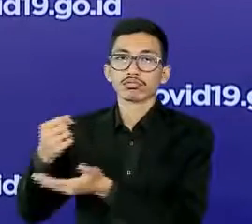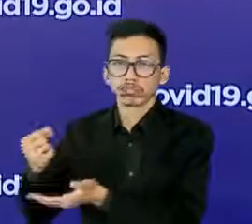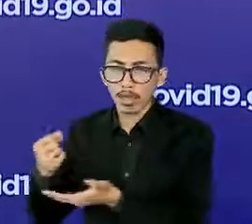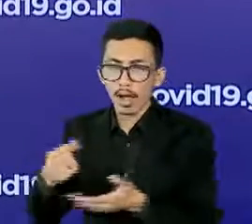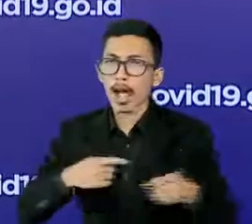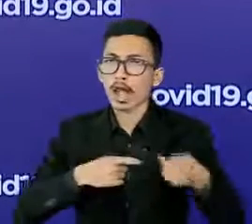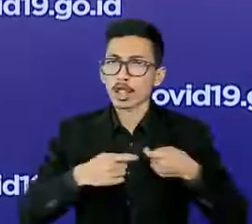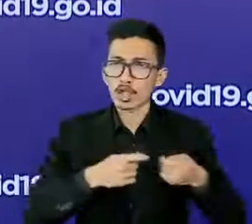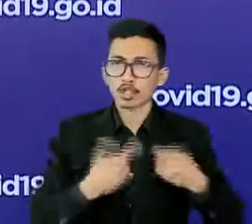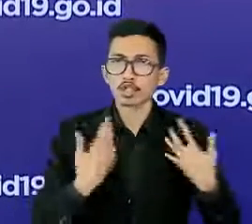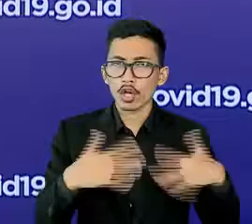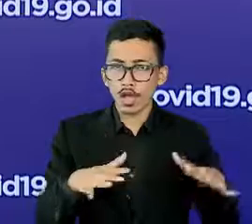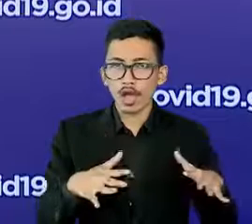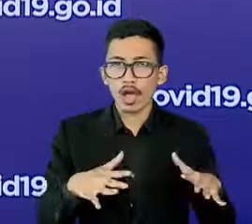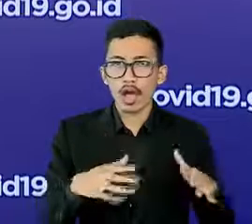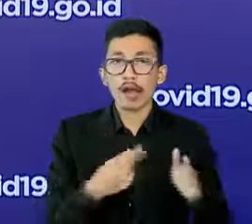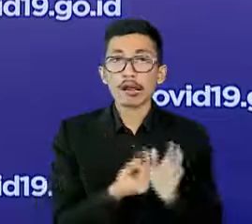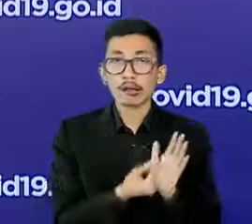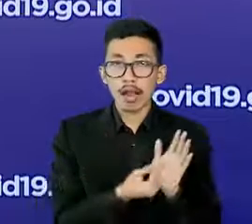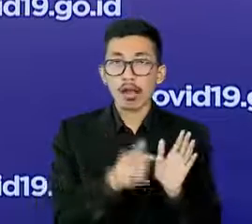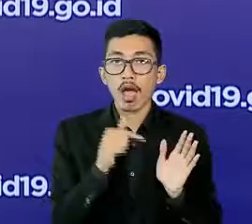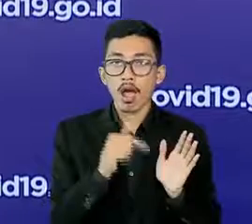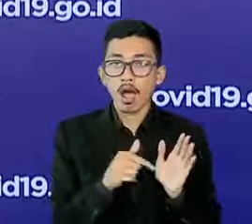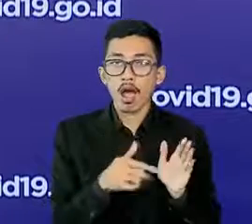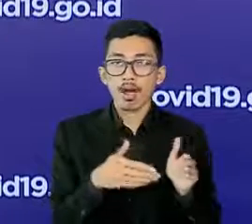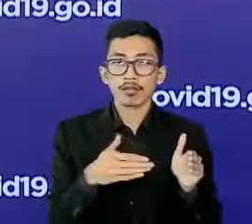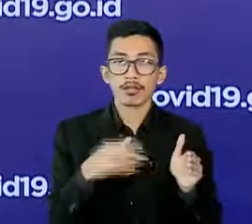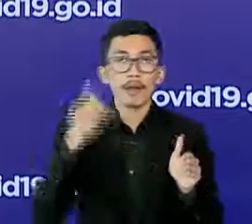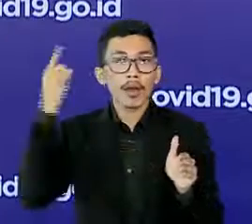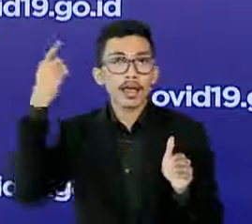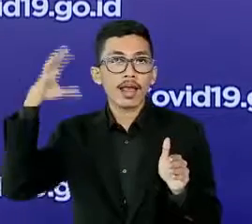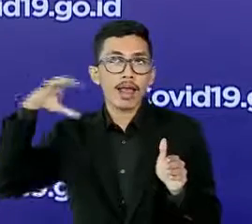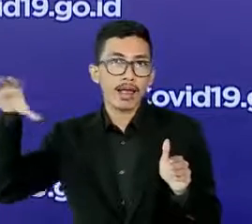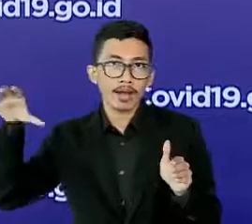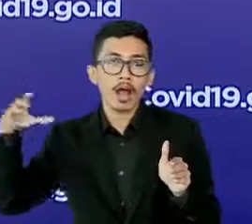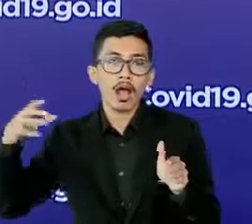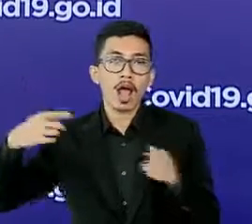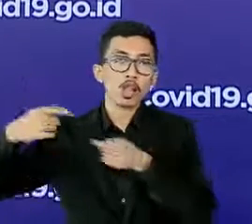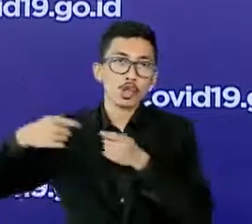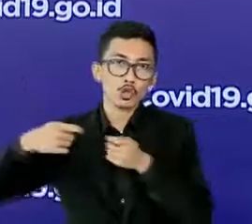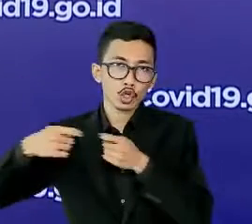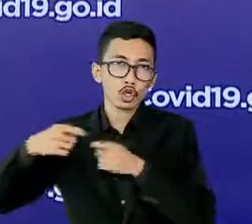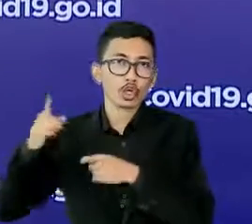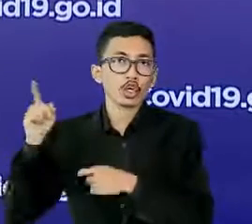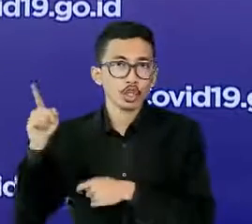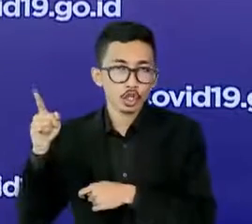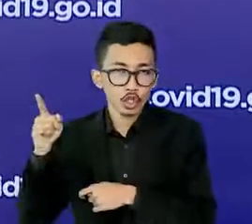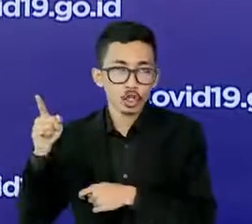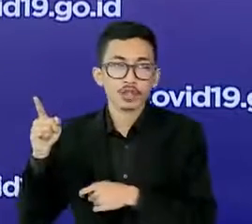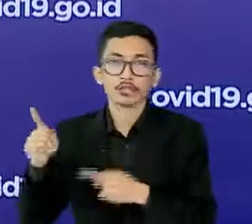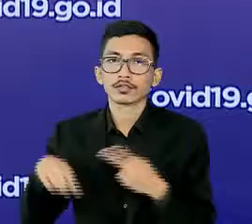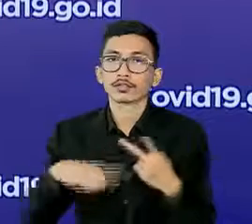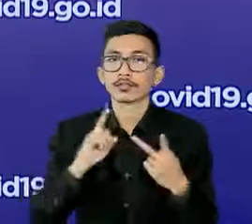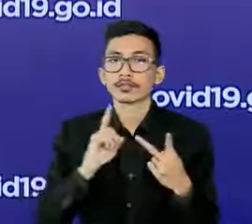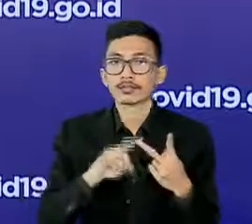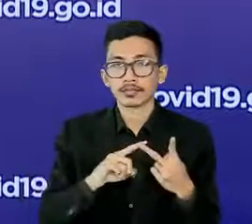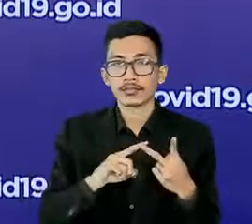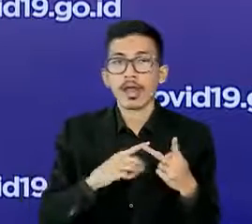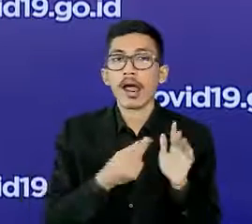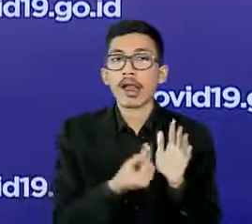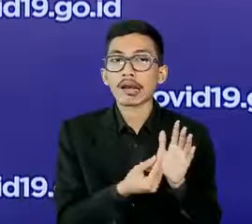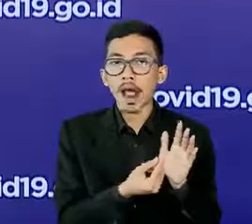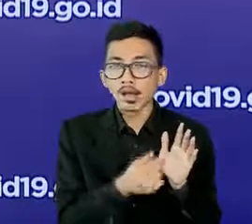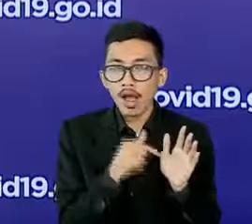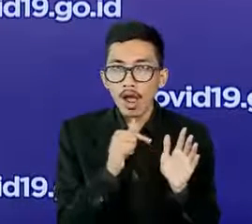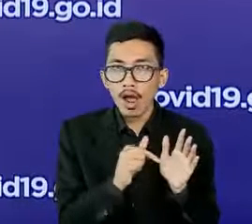diatur ada dana yang diatur oleh ditangani oleh pemerintah daerah melalui mekanisme anggaran di daerah dan ada dana